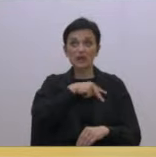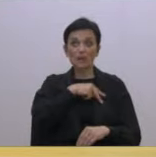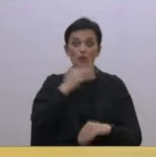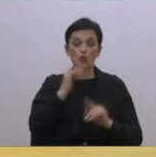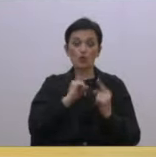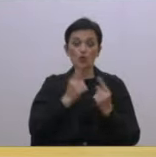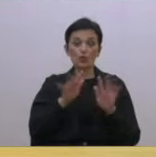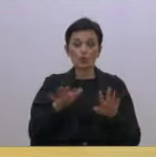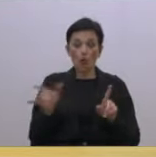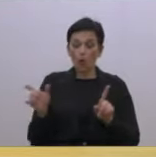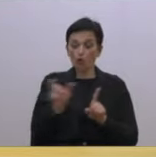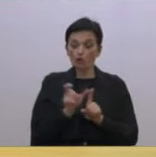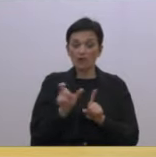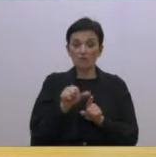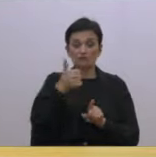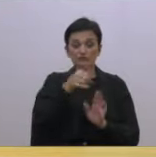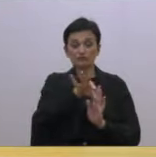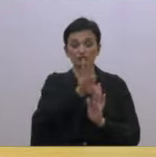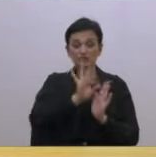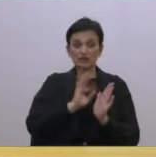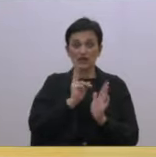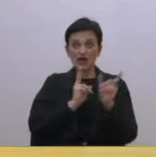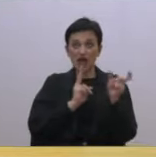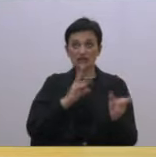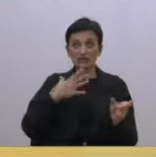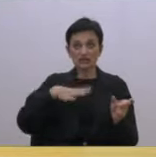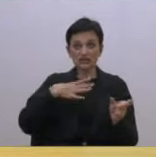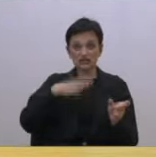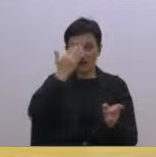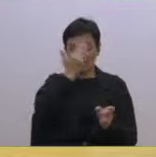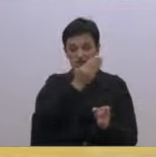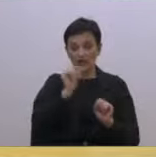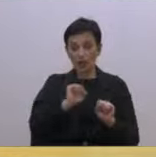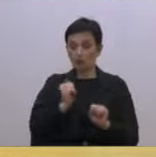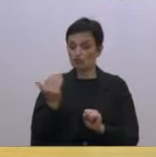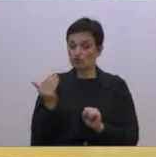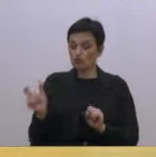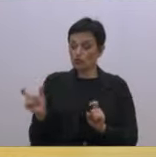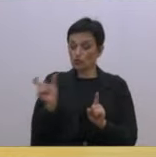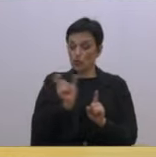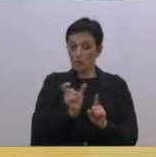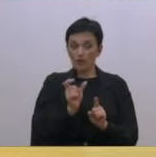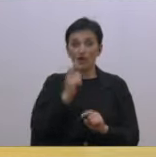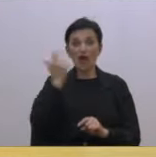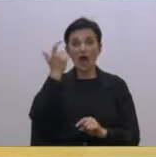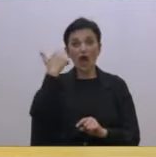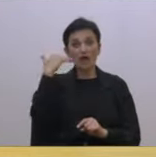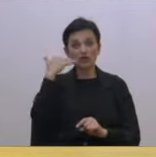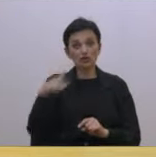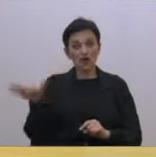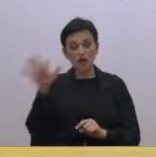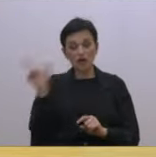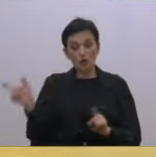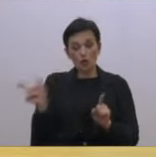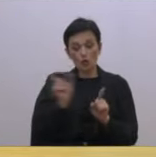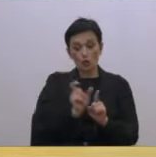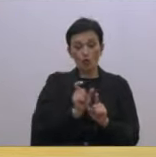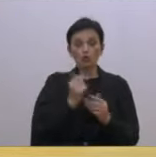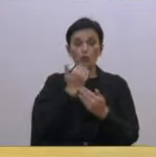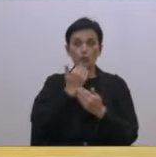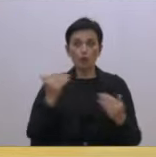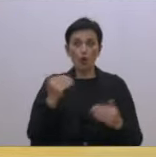კვოტებით, ჯერ აირჩევა კანდიდატი საქართველოს სახალხო დამცველის კვოტით, შემდეგ აჭარის ავტონომიური რესპუბლიკის უმაღლესი საბჭოს კვოტით და